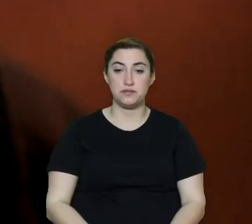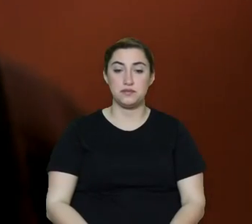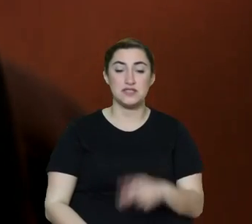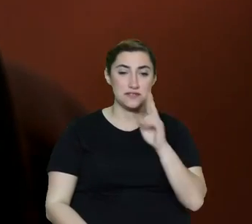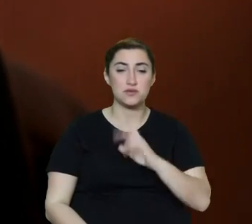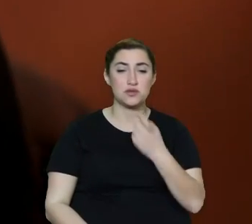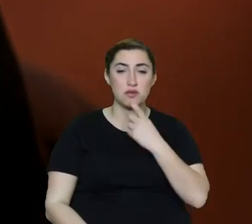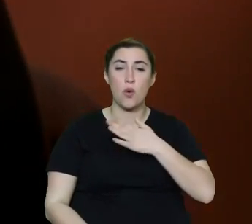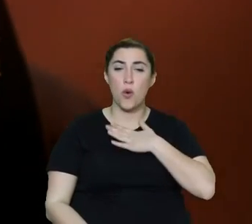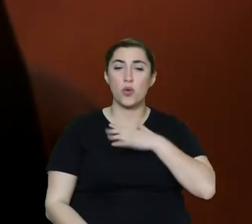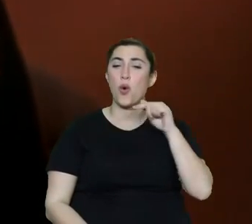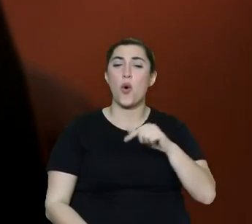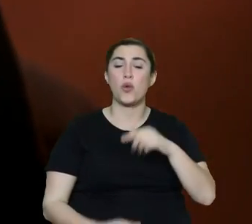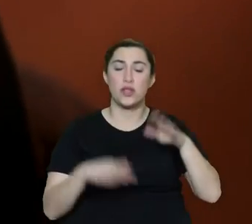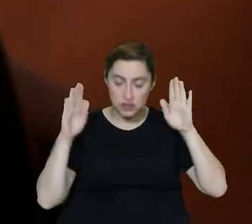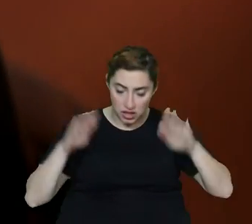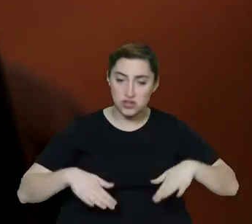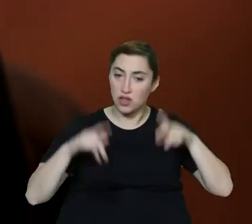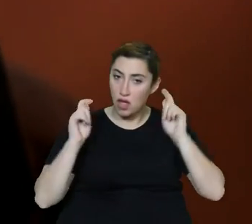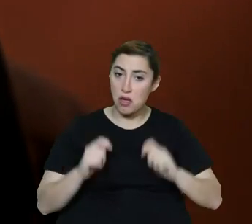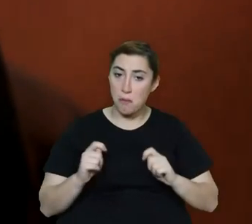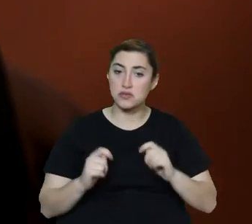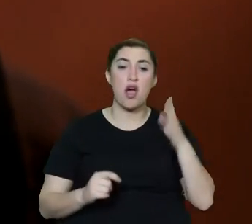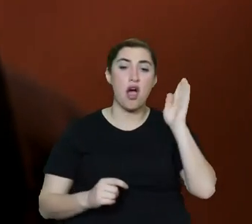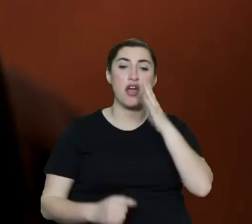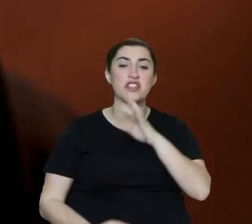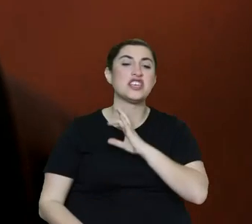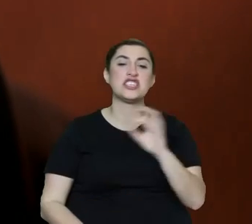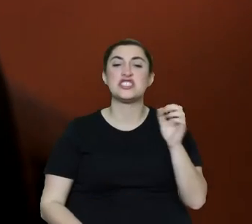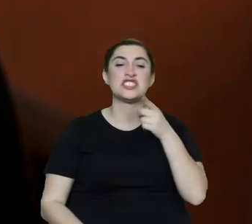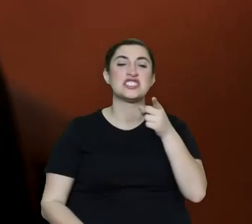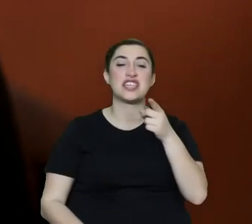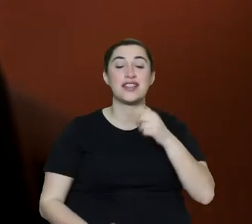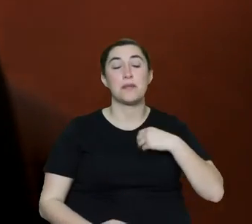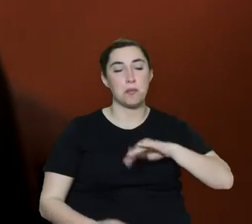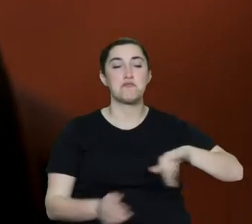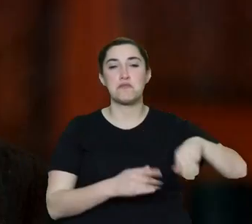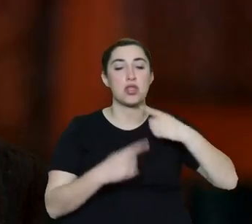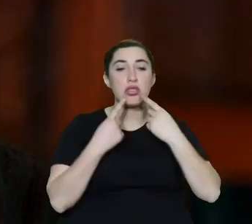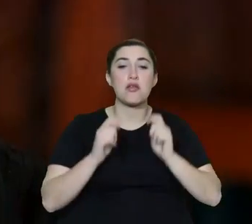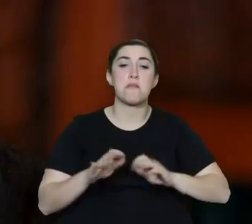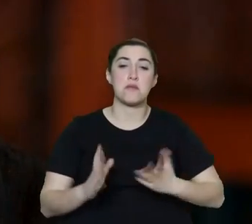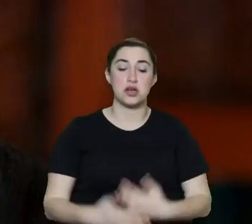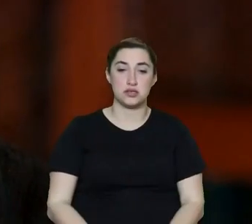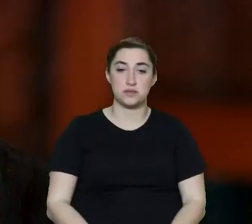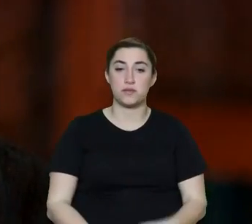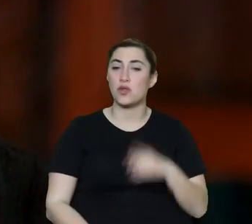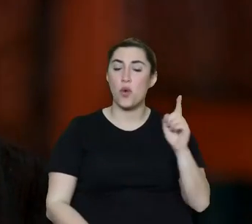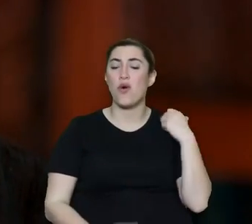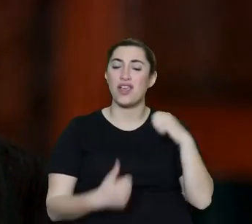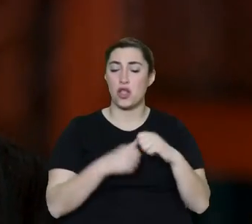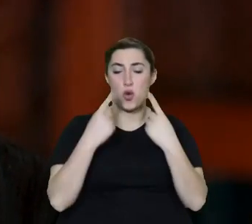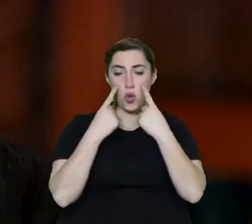200 sene önünde ona secde etsen, ayna hiç senden yana olmaz. O